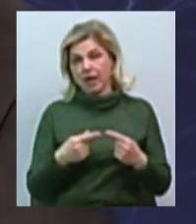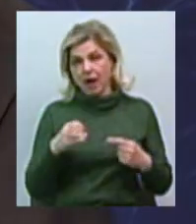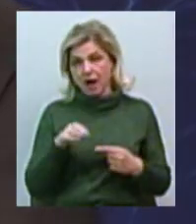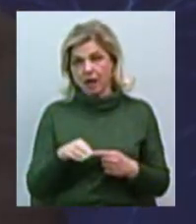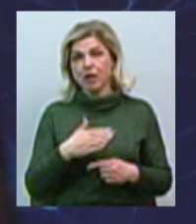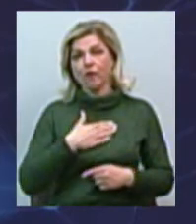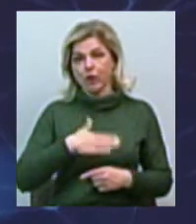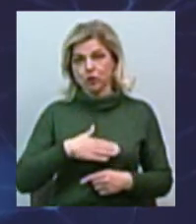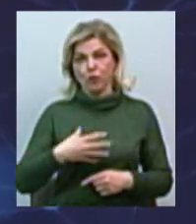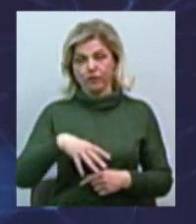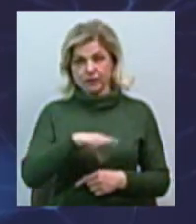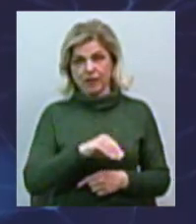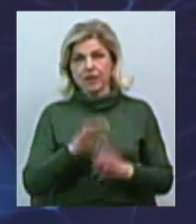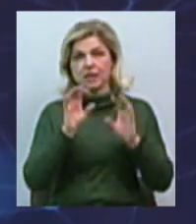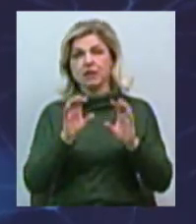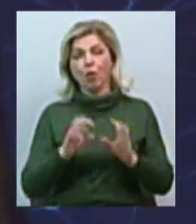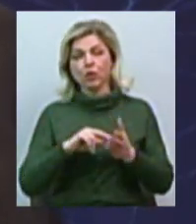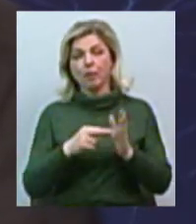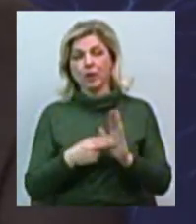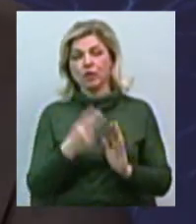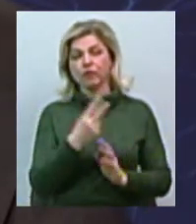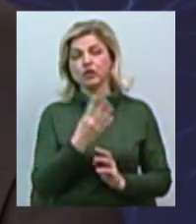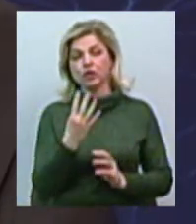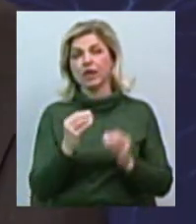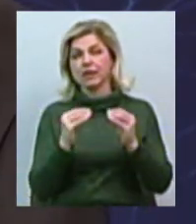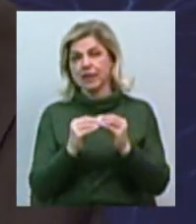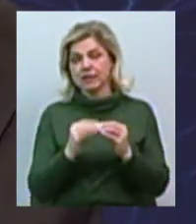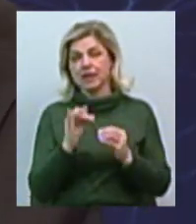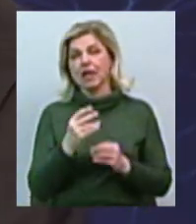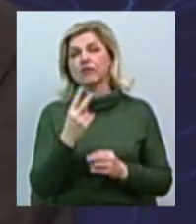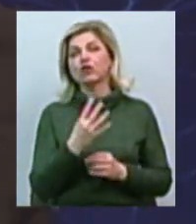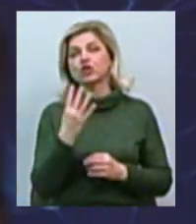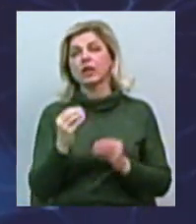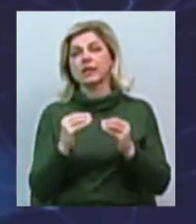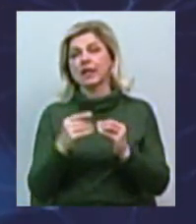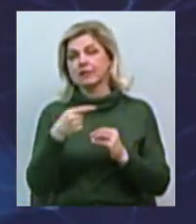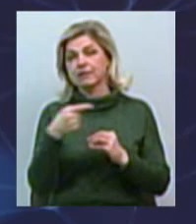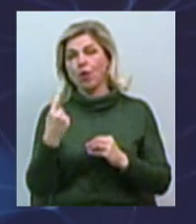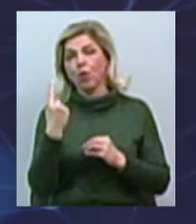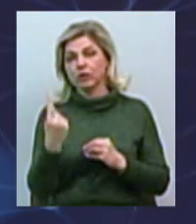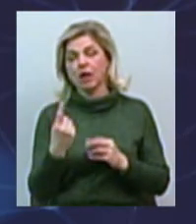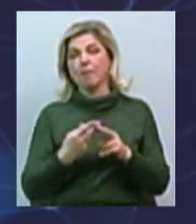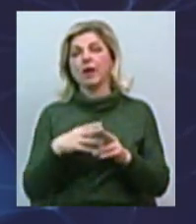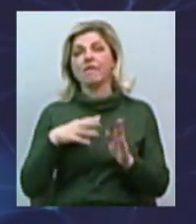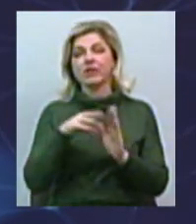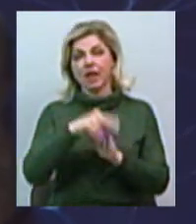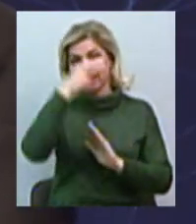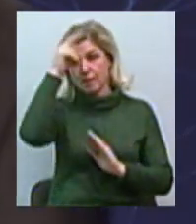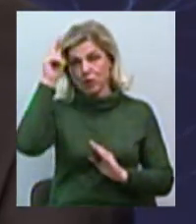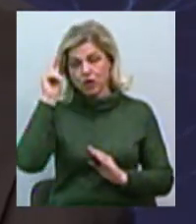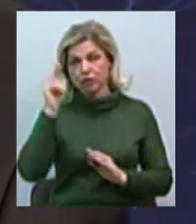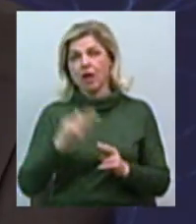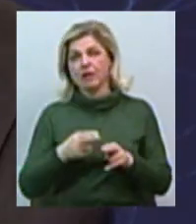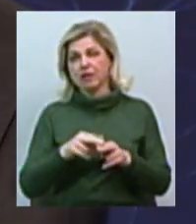Це законопроект 2410 і законопроект 2410-1, який внесений був Юлією Тимошенко. Ну, він